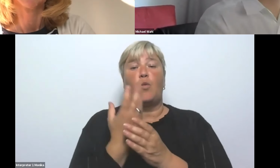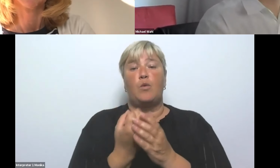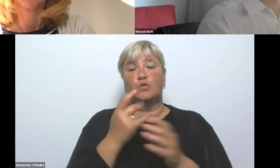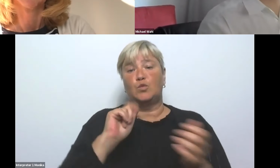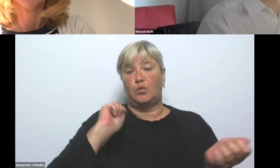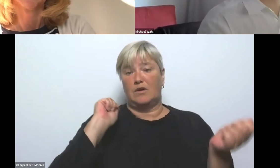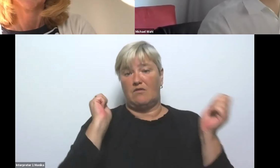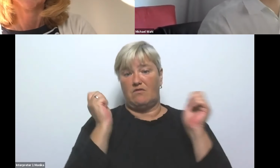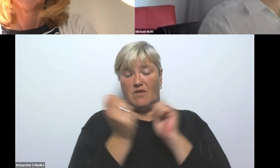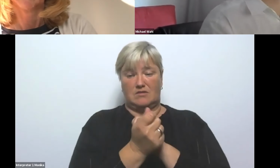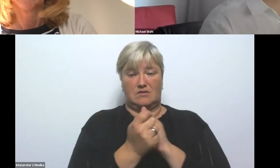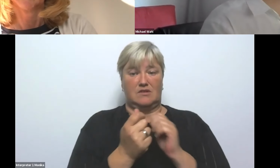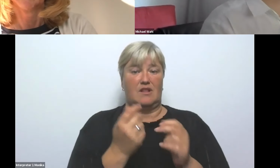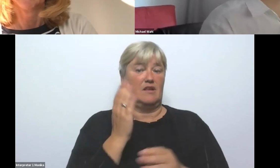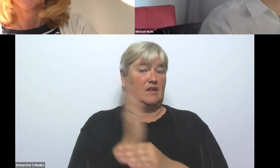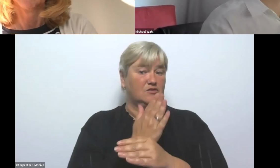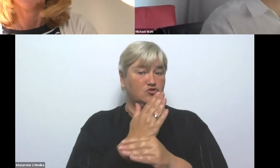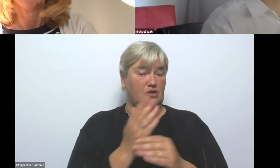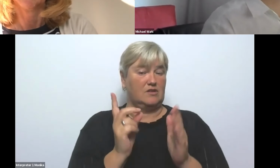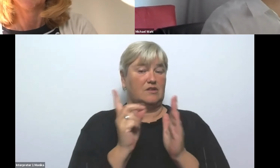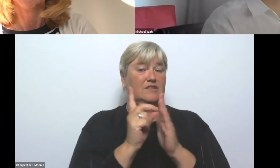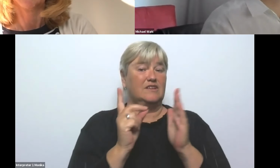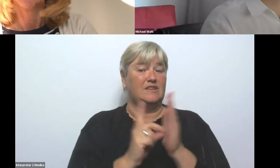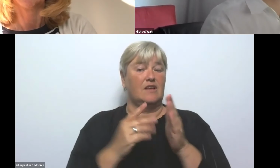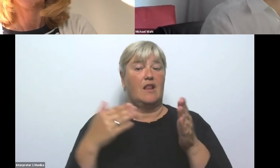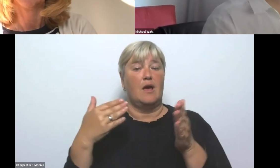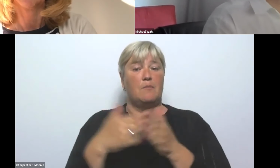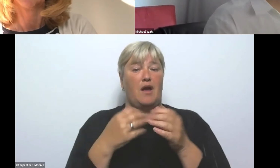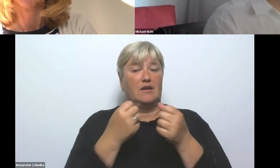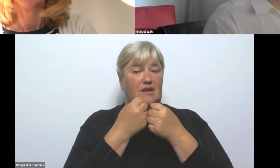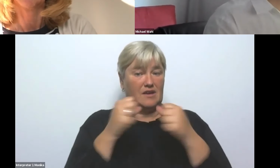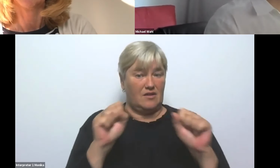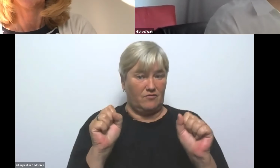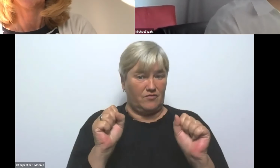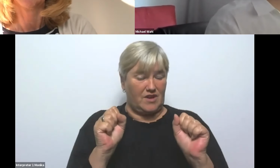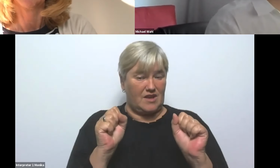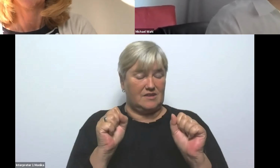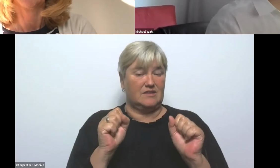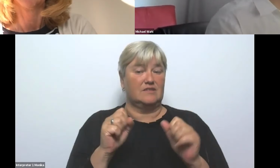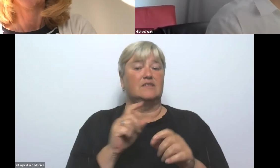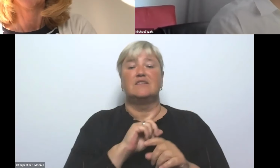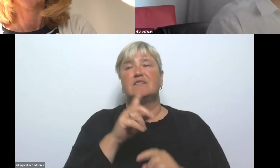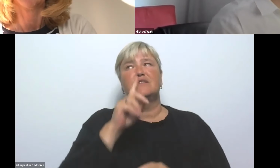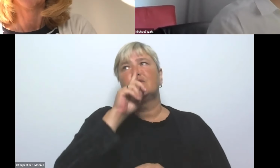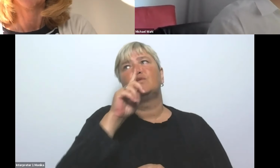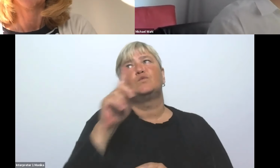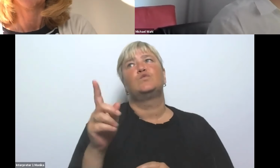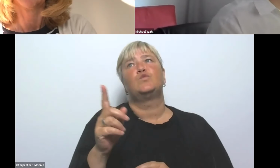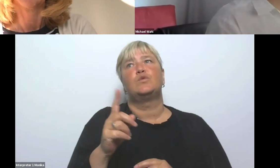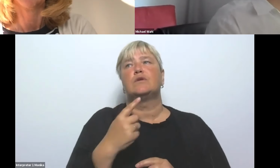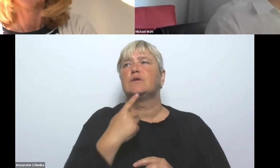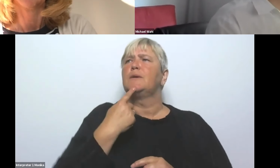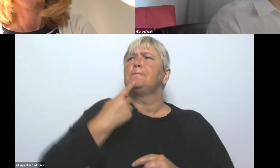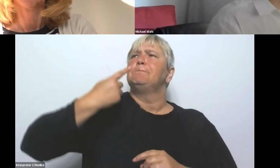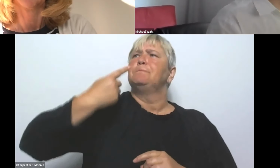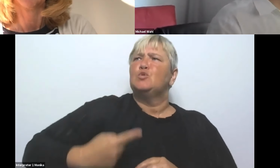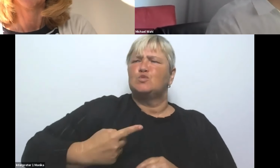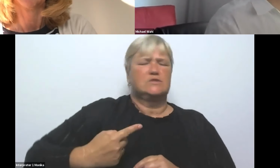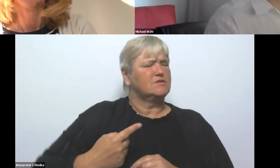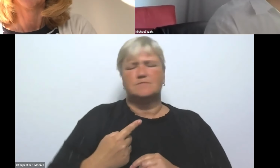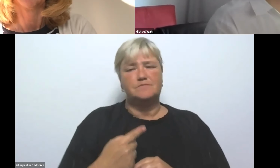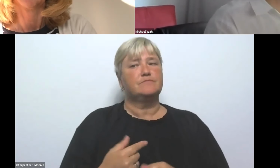das Entscheidende ist, also dass man digitale Barrierefreiheit oder Accessibility nicht mehr nur als Muss sieht, sondern auch irgendwo als